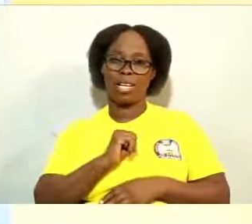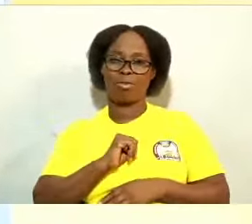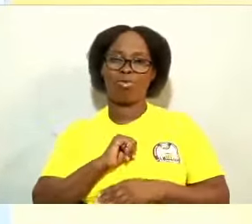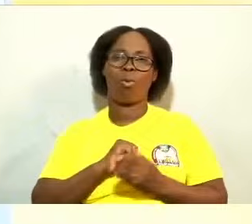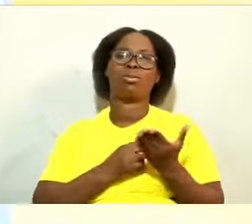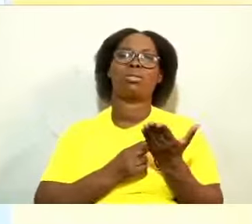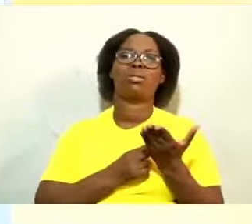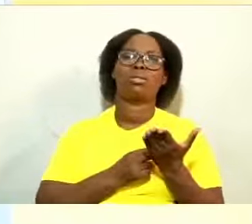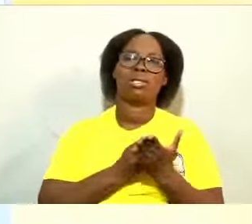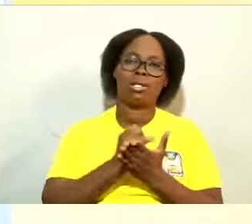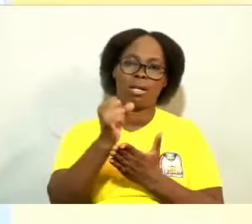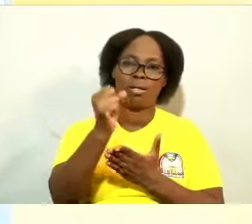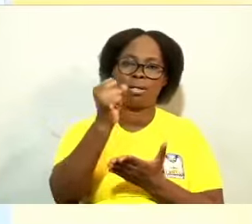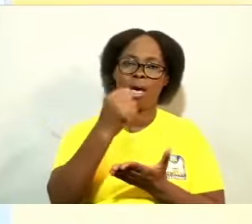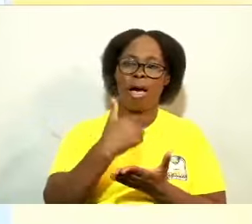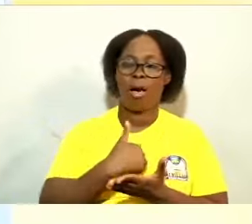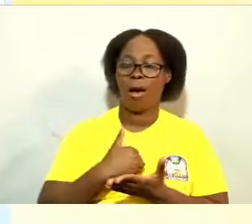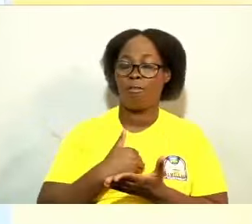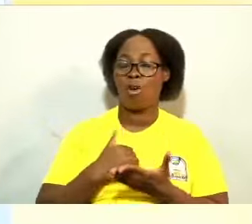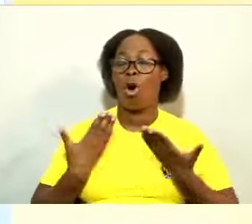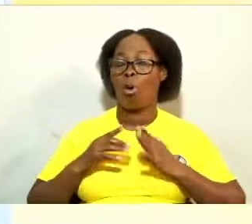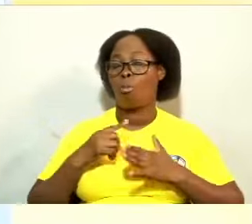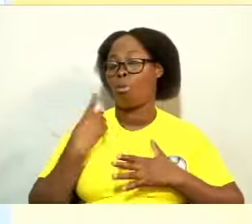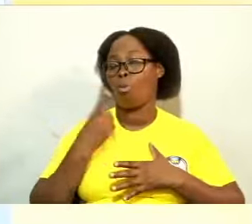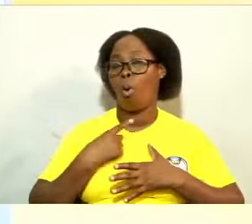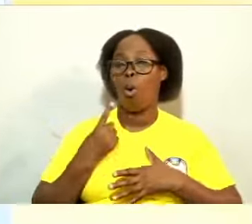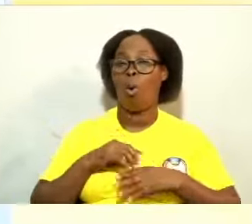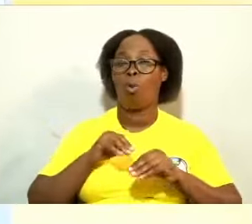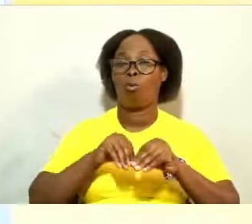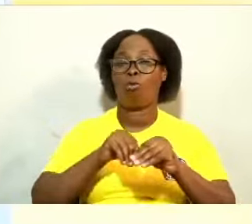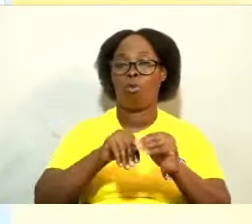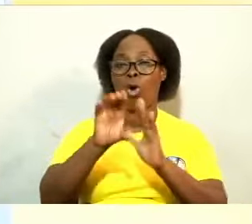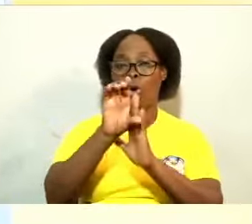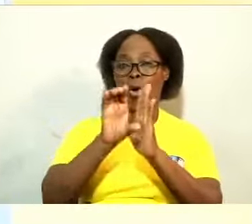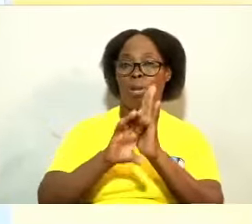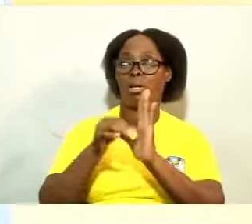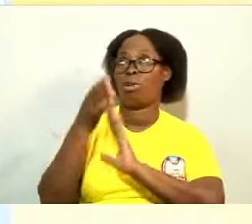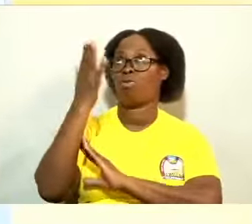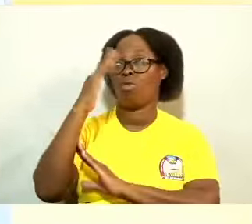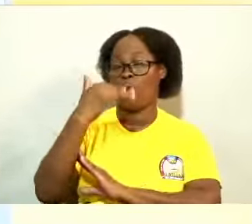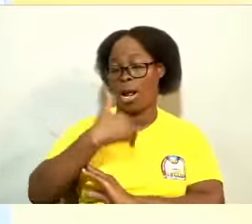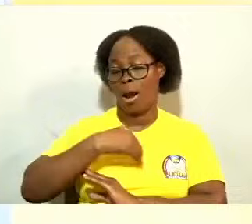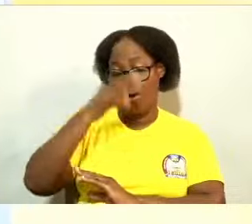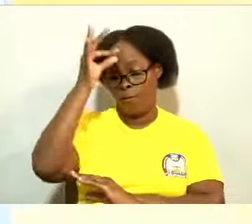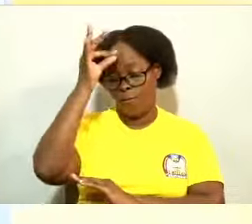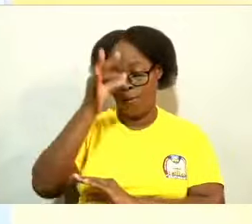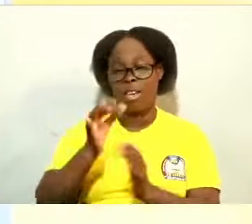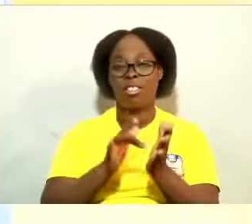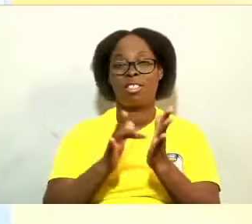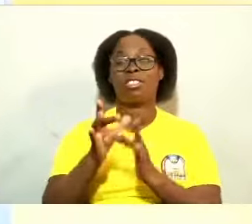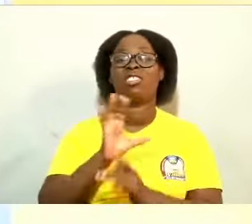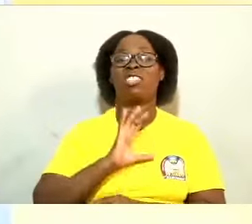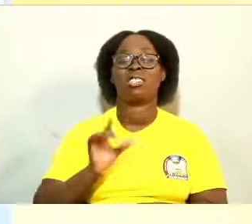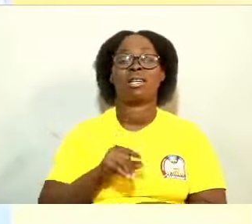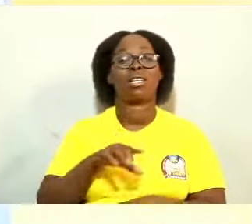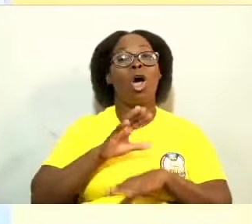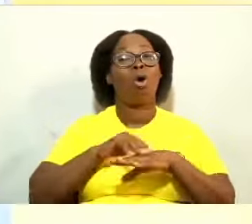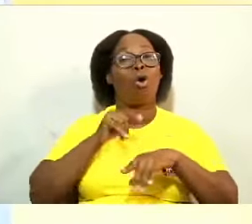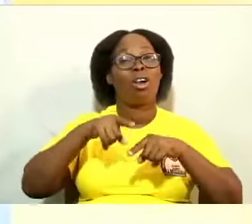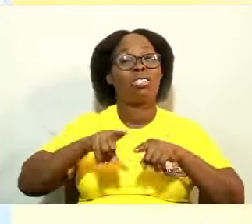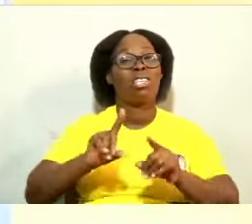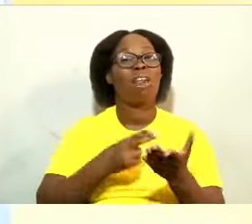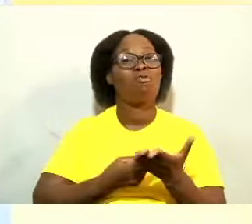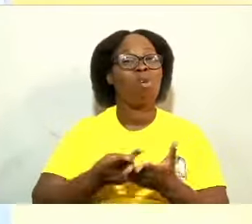watakatifu. Hao wazishikao amri za Mungu na kuwa na imani ya Yesu. Kwa hiyo usijiite mtakatifu,